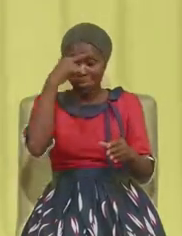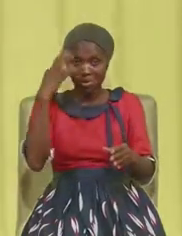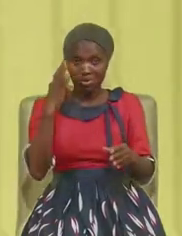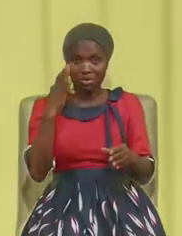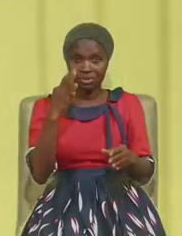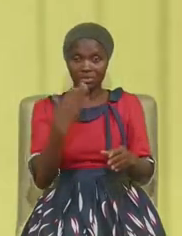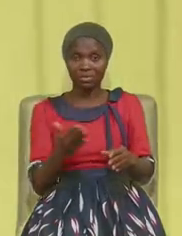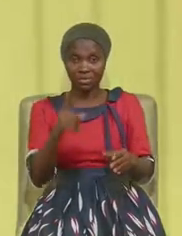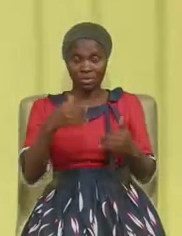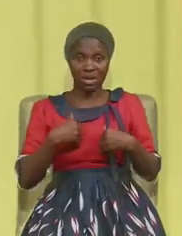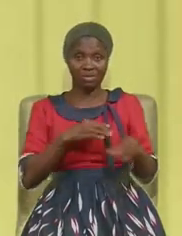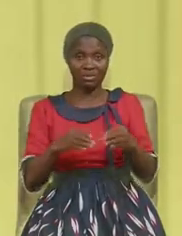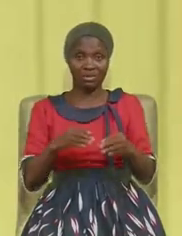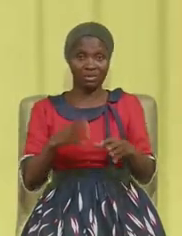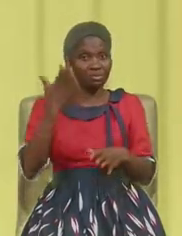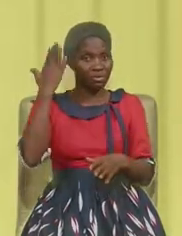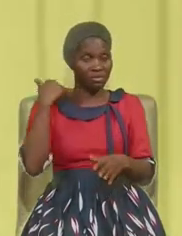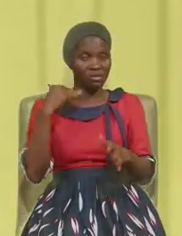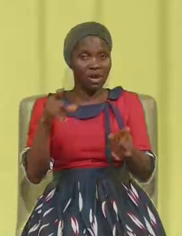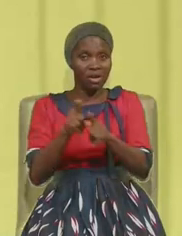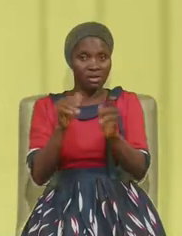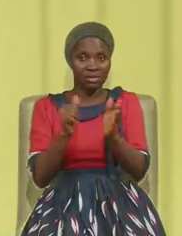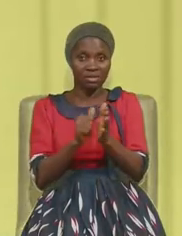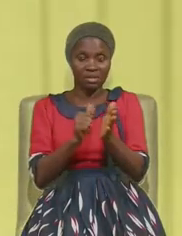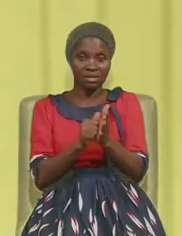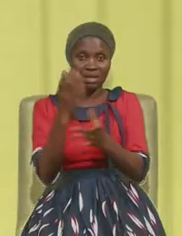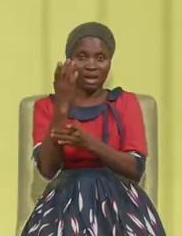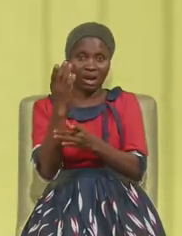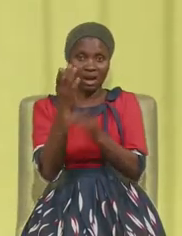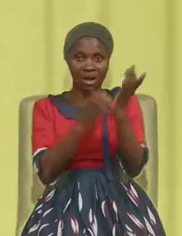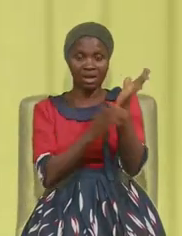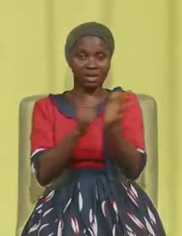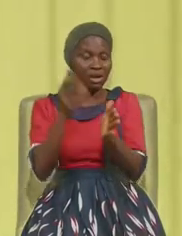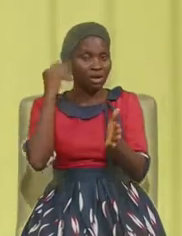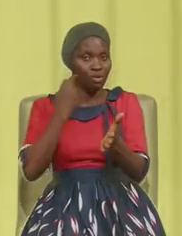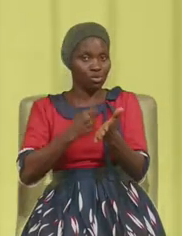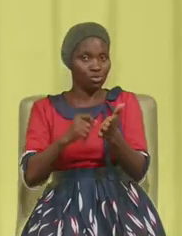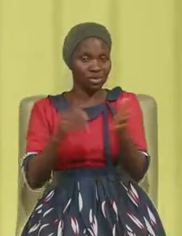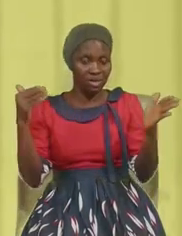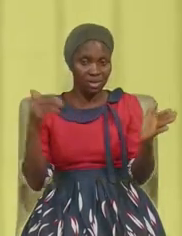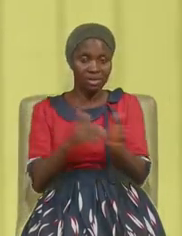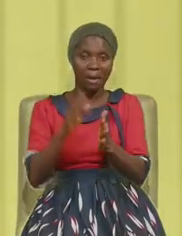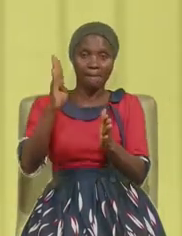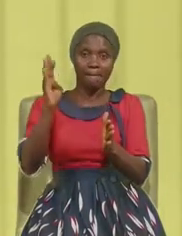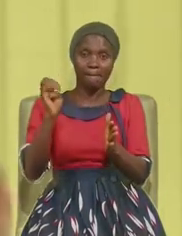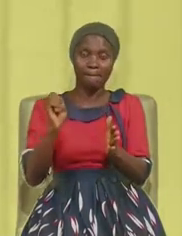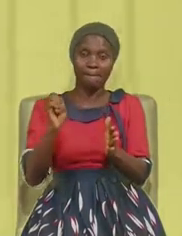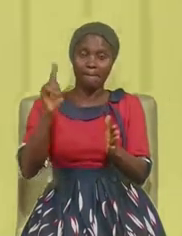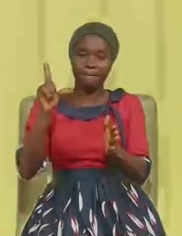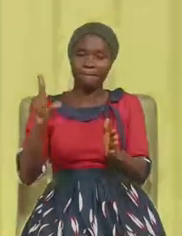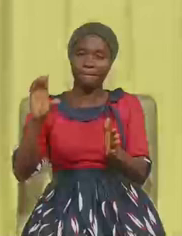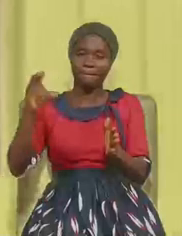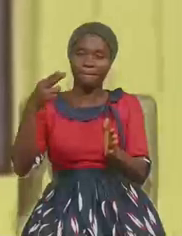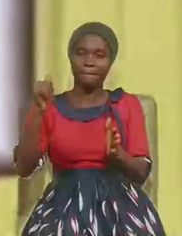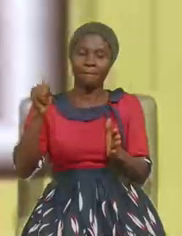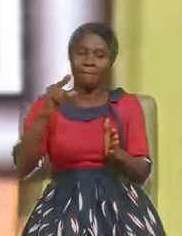il y a cette main écrite comme contre Belshazzar sur le mur. Pesé et trouvé léger. Il dit,